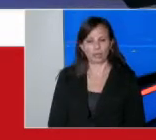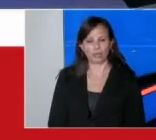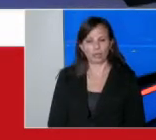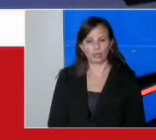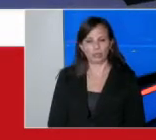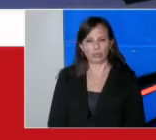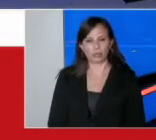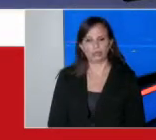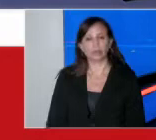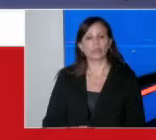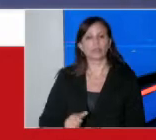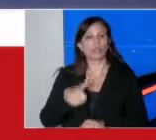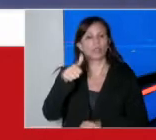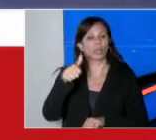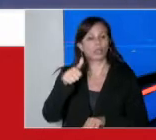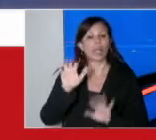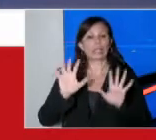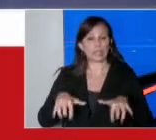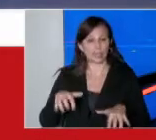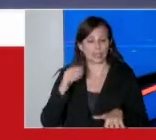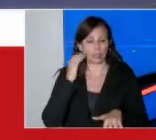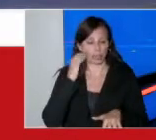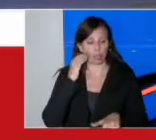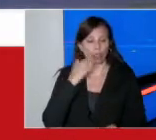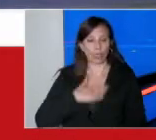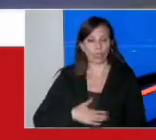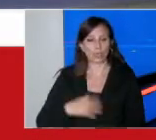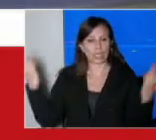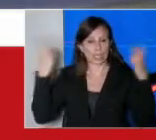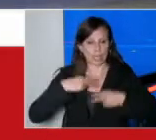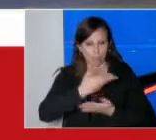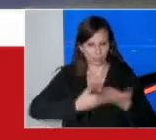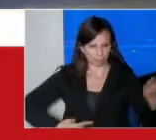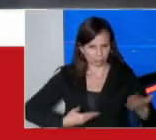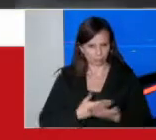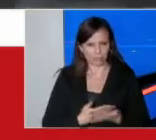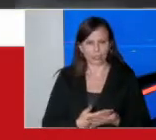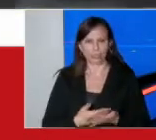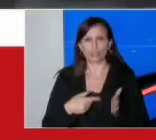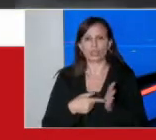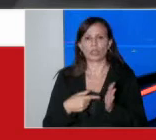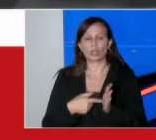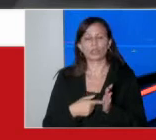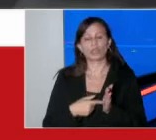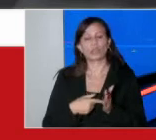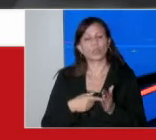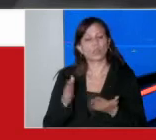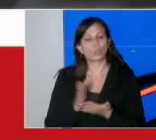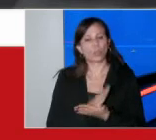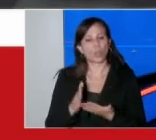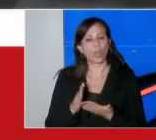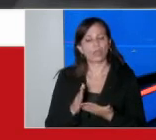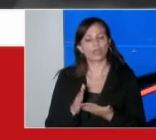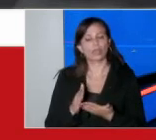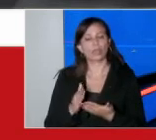הוא רוצה להגיע להסדר כמעט בכל מחיר, כדי להתפנות למערכה העיקרית נגד